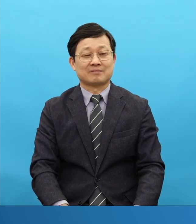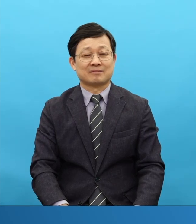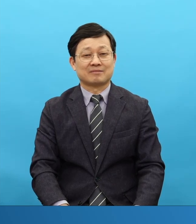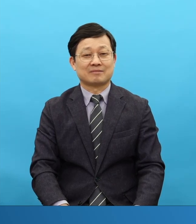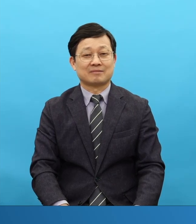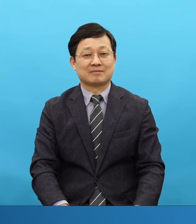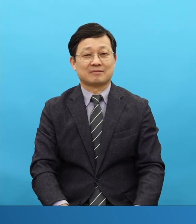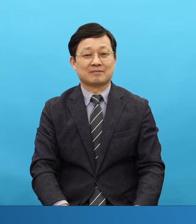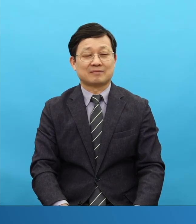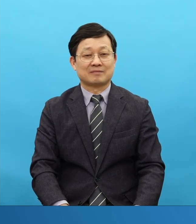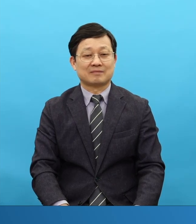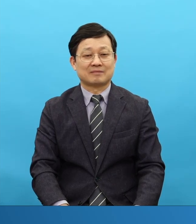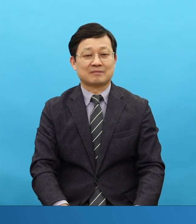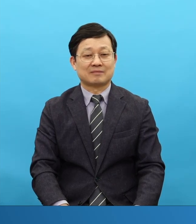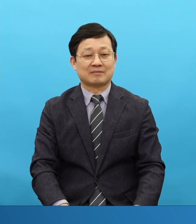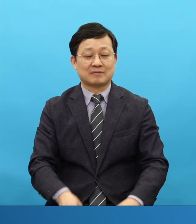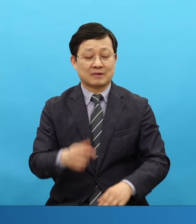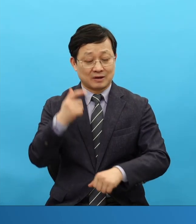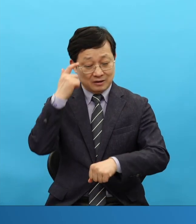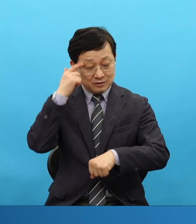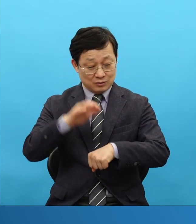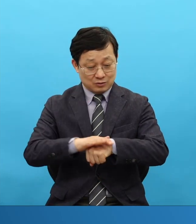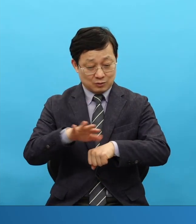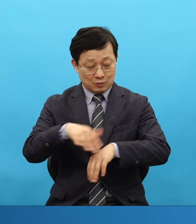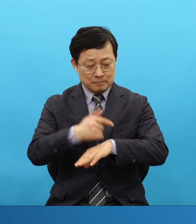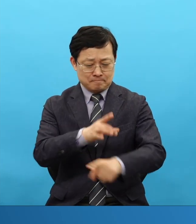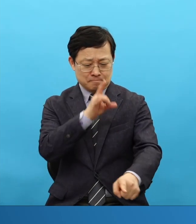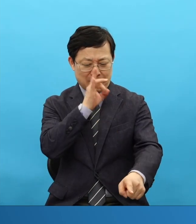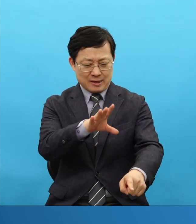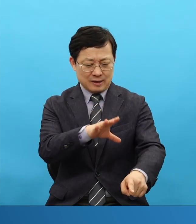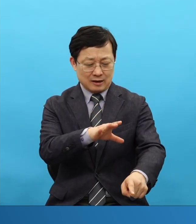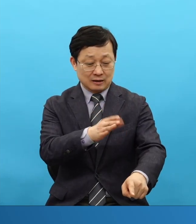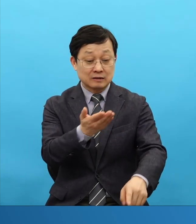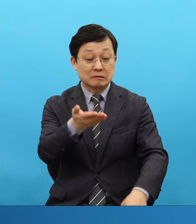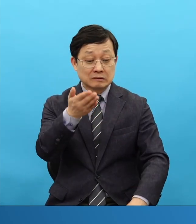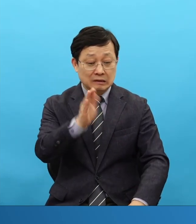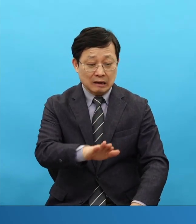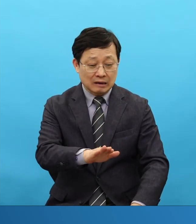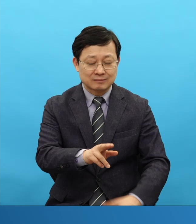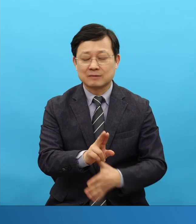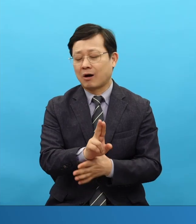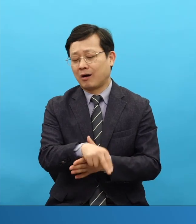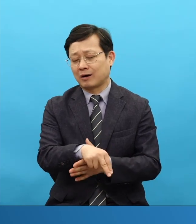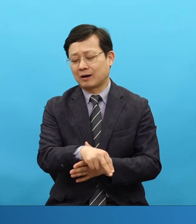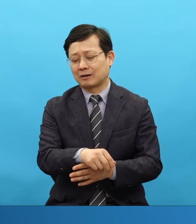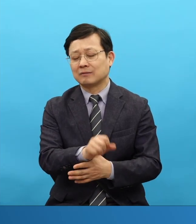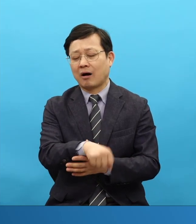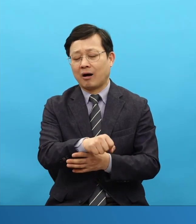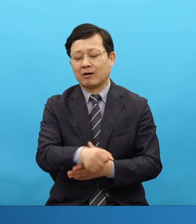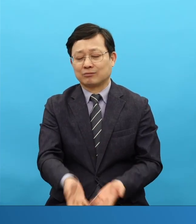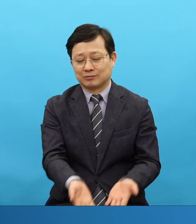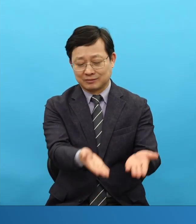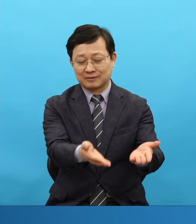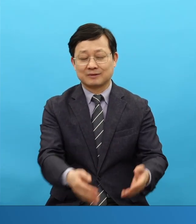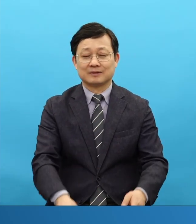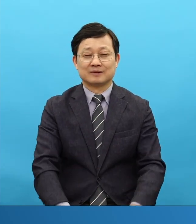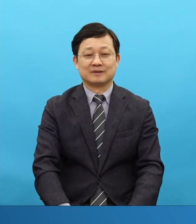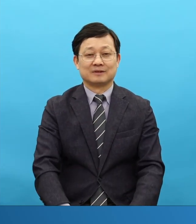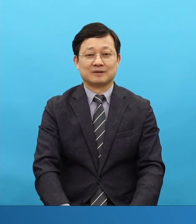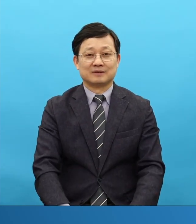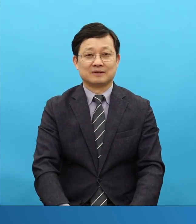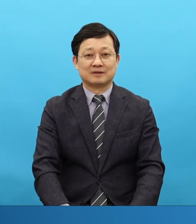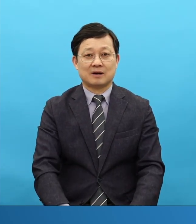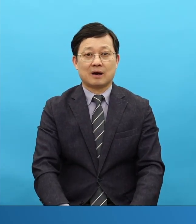that we had in our homeland? 솔로몬이 그걸 안 된다고 해야 되는데 허락을 한 거예요. Solomon should have said no, but he allowed it. 완전히